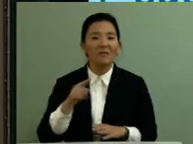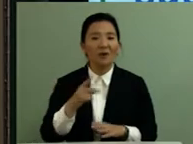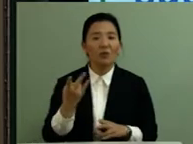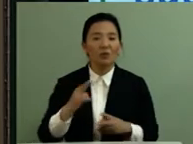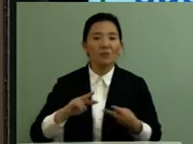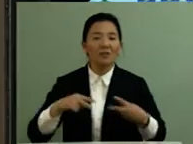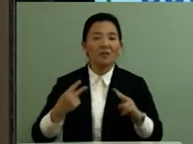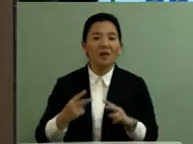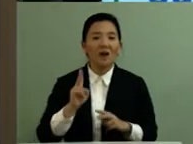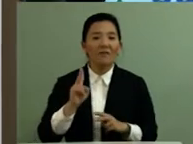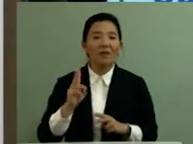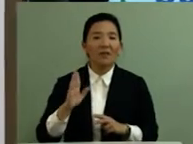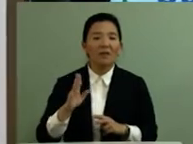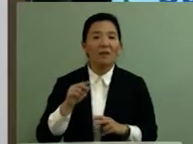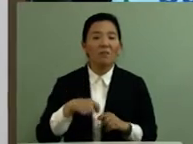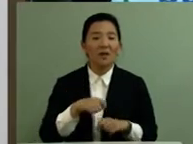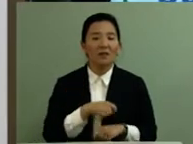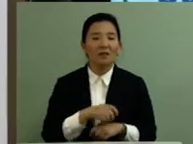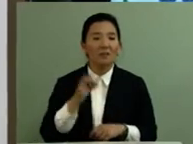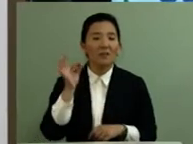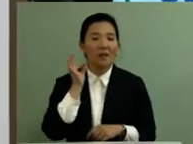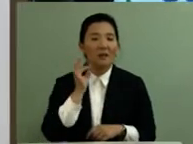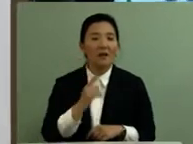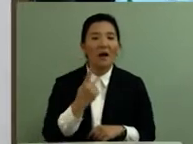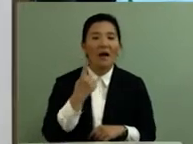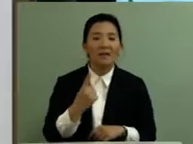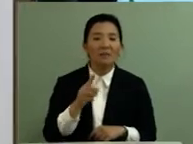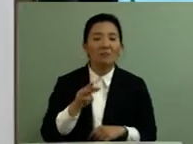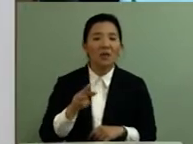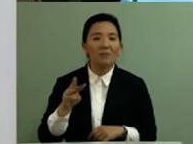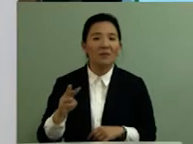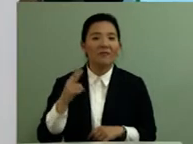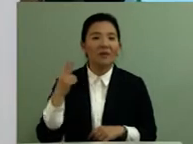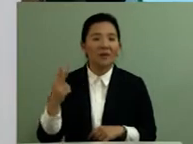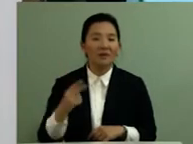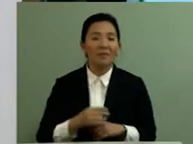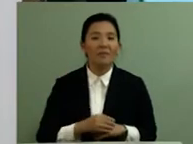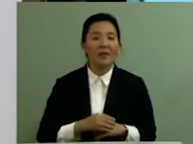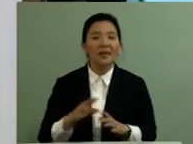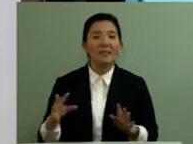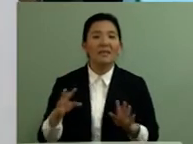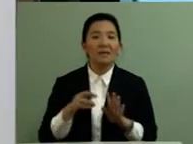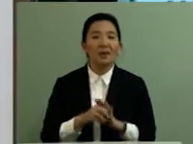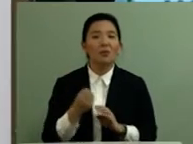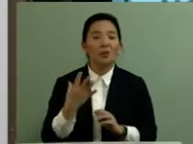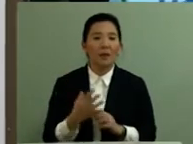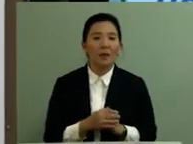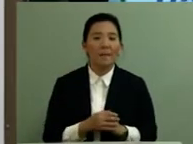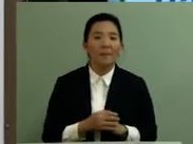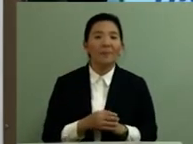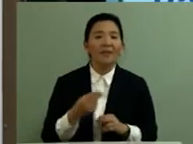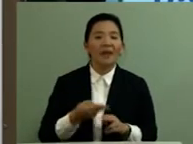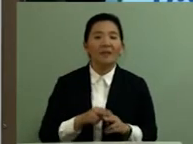нужно было перевести в квадратные метры. Вспоминайте, 1 миллиметр в квадрате составляет сколько?